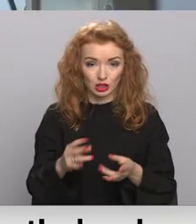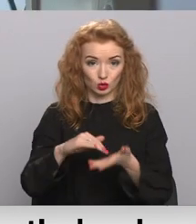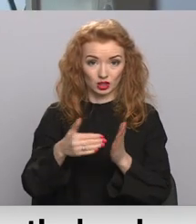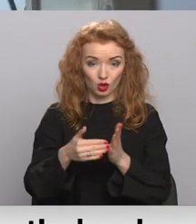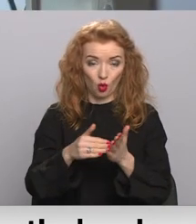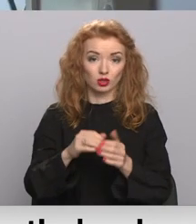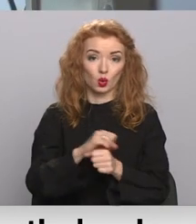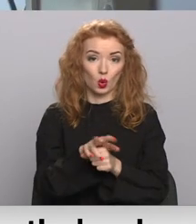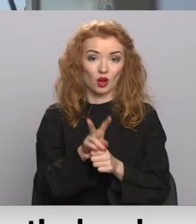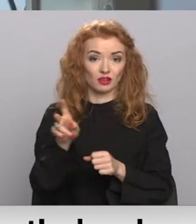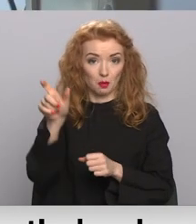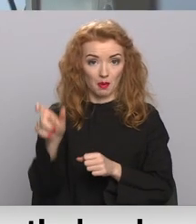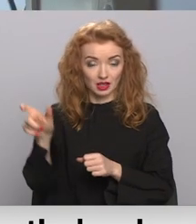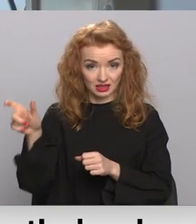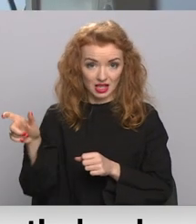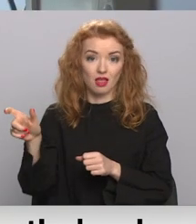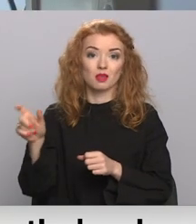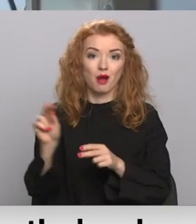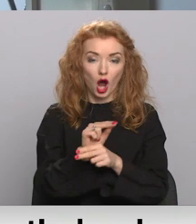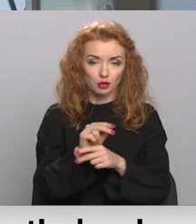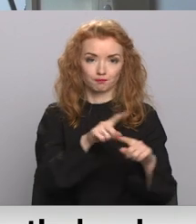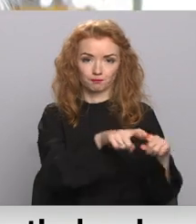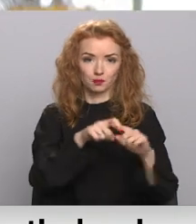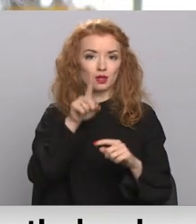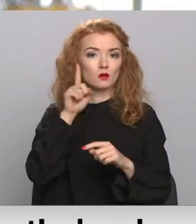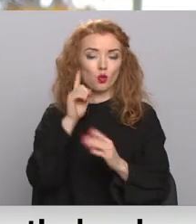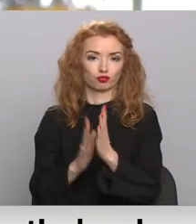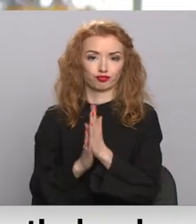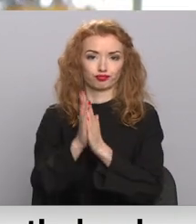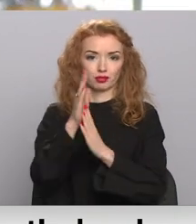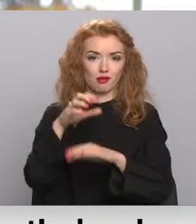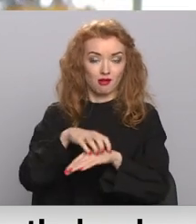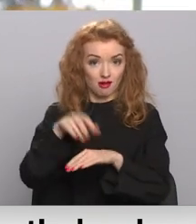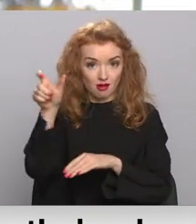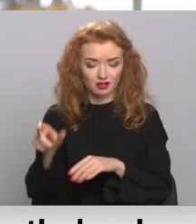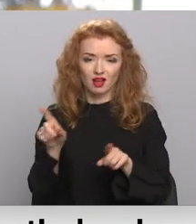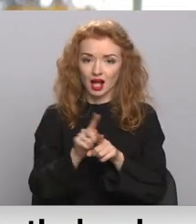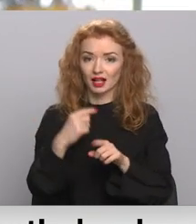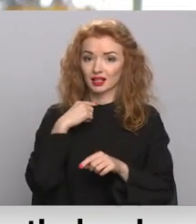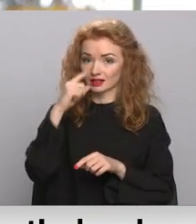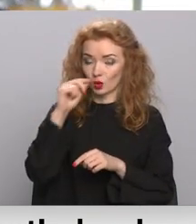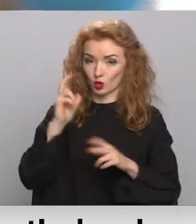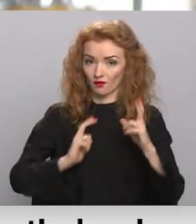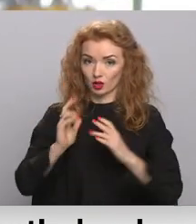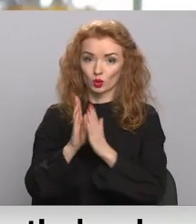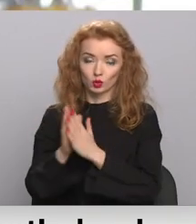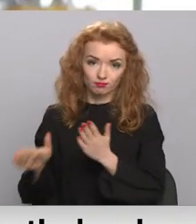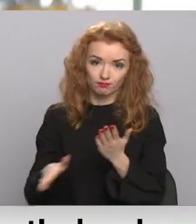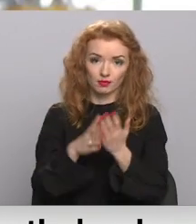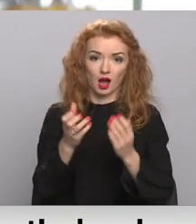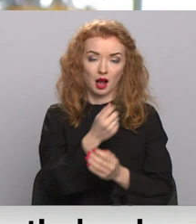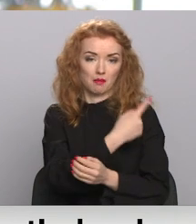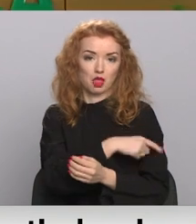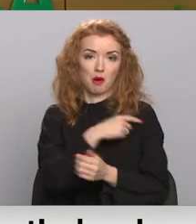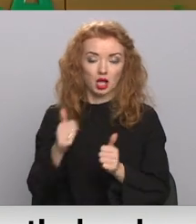COVID pacienta ārstēšanā ir piesaistījis rezidentu palīdzību kopumā 8 topošos mediķus. Tāpat ir uzrunāta Rīgas Stradiņu universitāte, kas palīdz ar māsu asistentiem